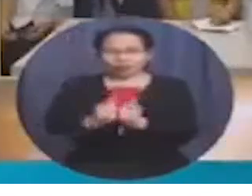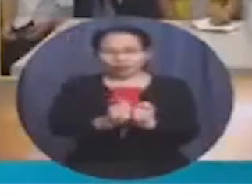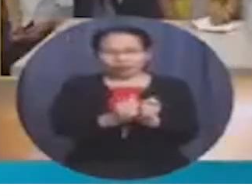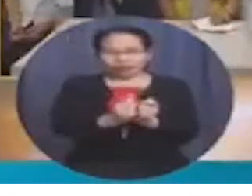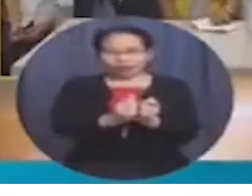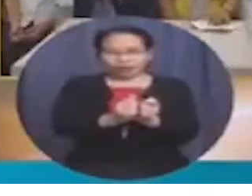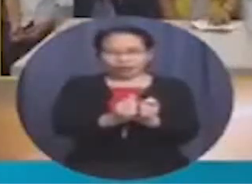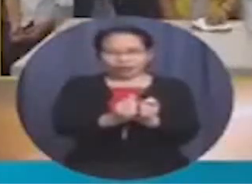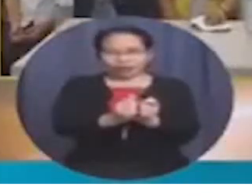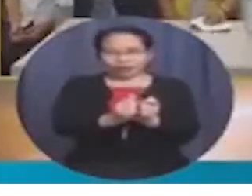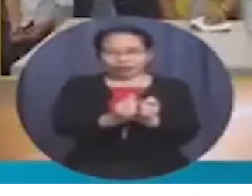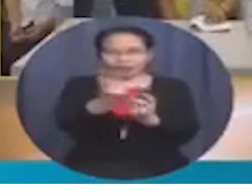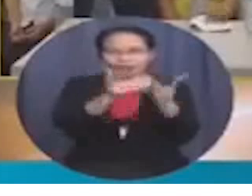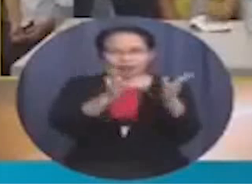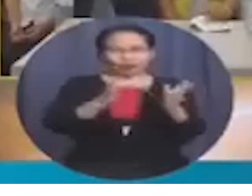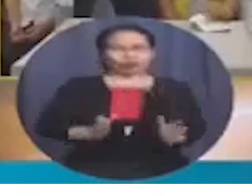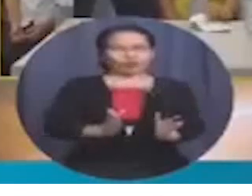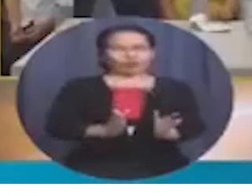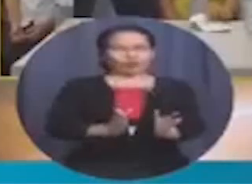Tuloy po kayo dyan sa Australia, please.